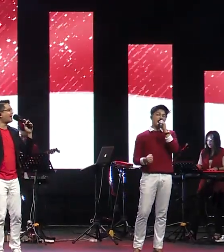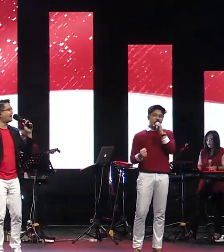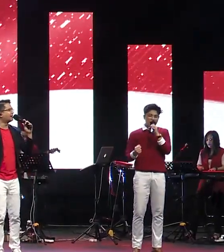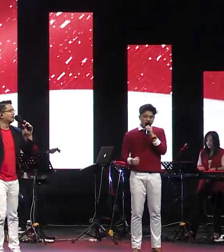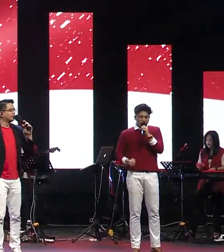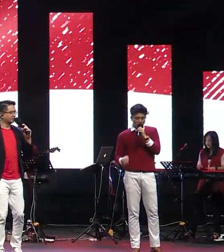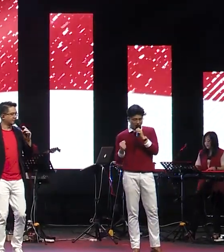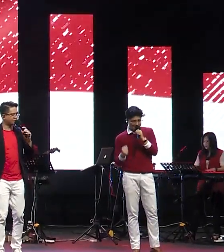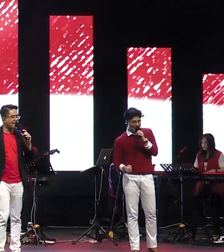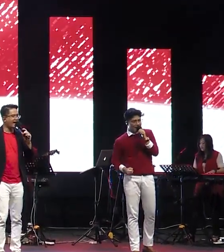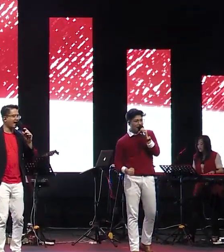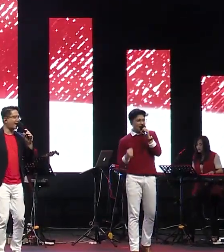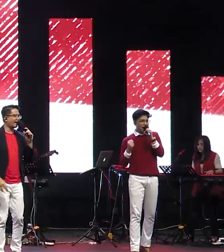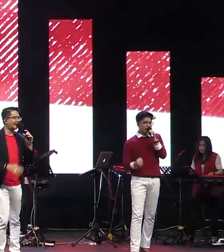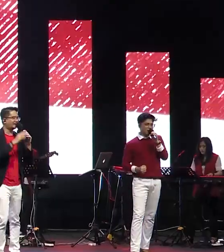Nyatakanlah